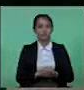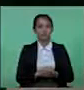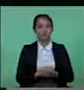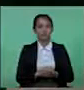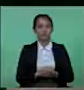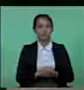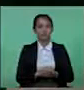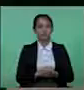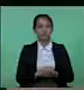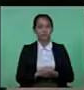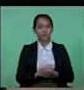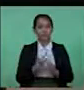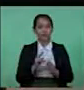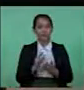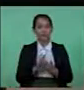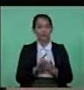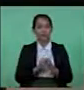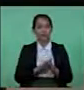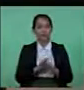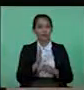Keling, endi navbatdagi topshiriqni bajarsak.